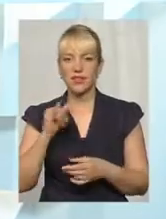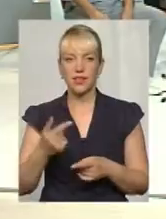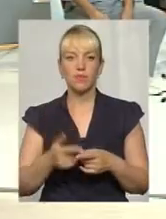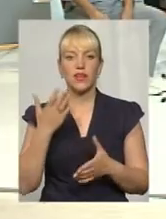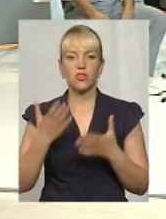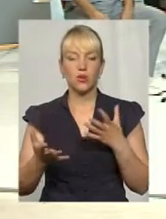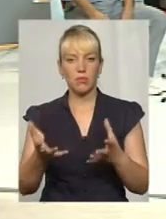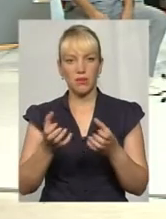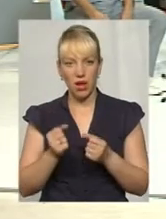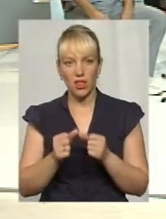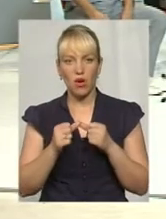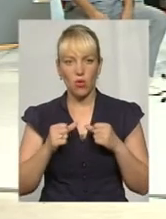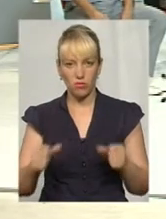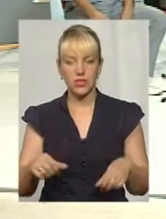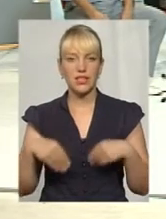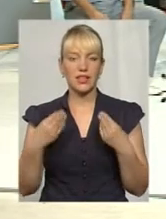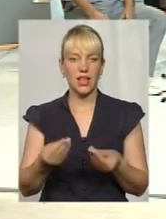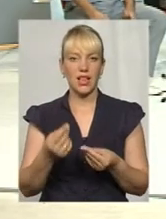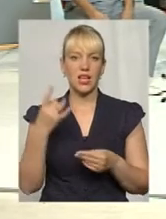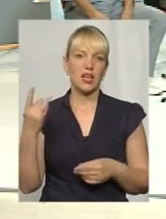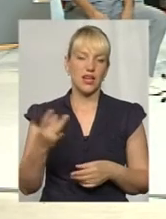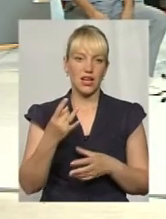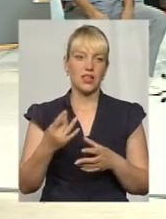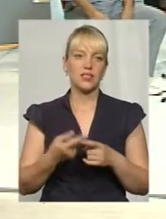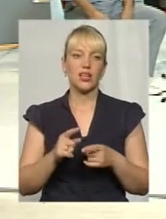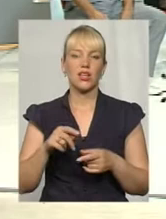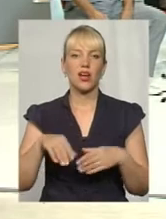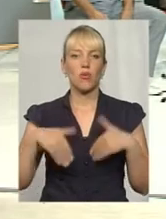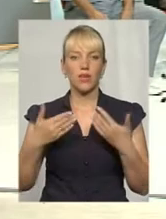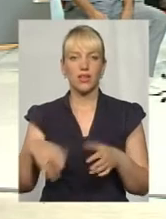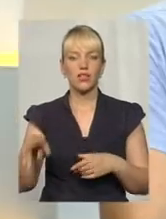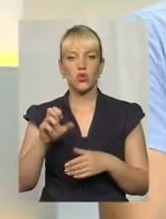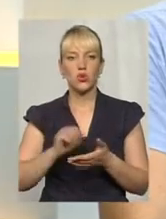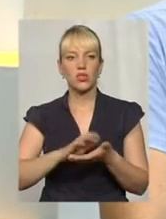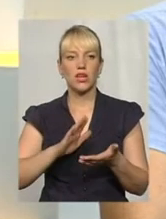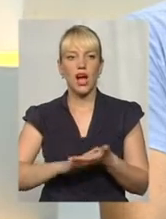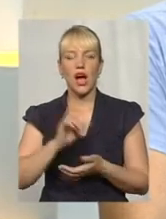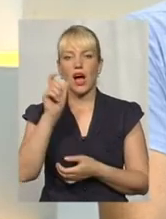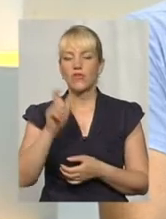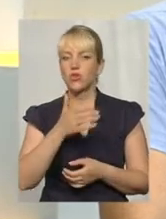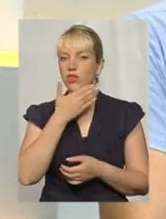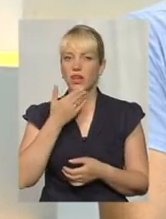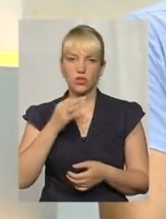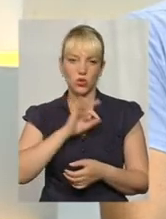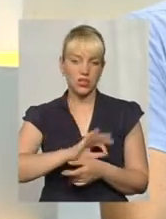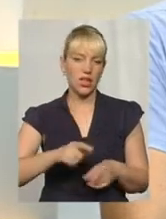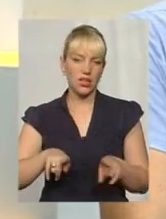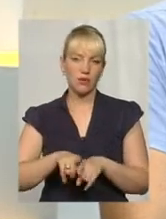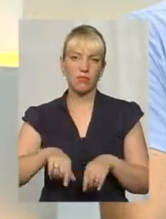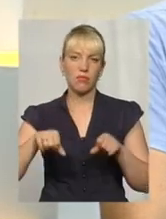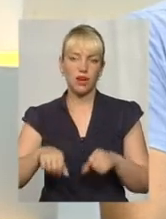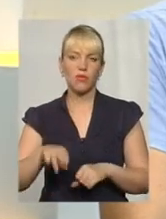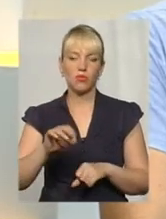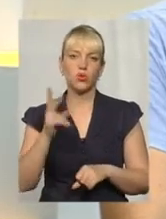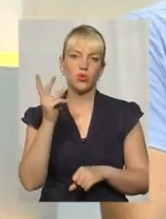комісія один раз дала рекомендацію до зарахування, а особа відповідно не скористалась таким правом, то